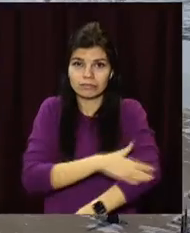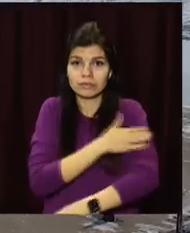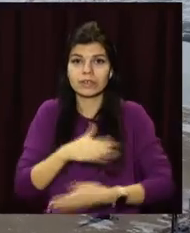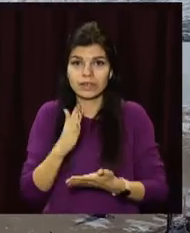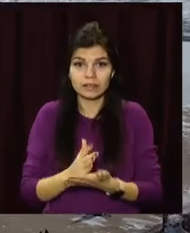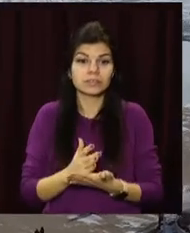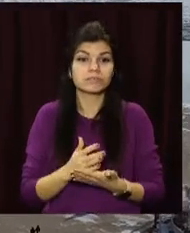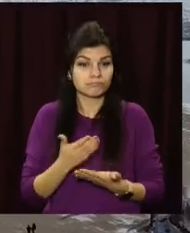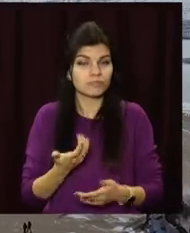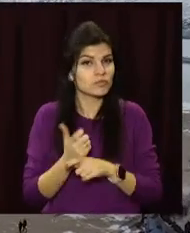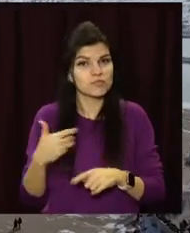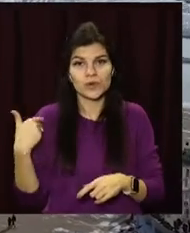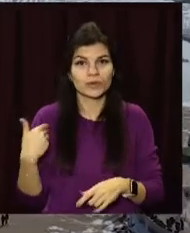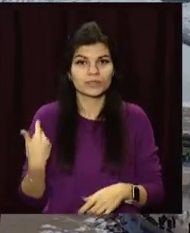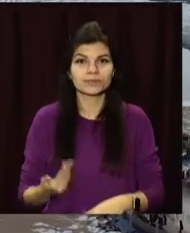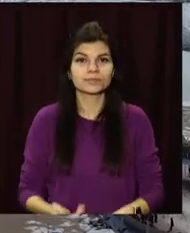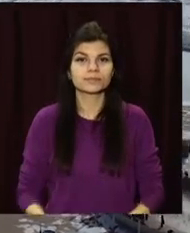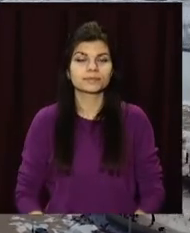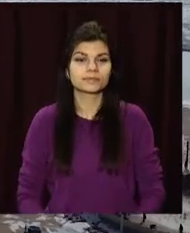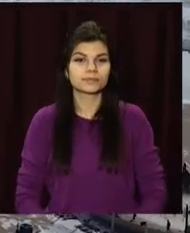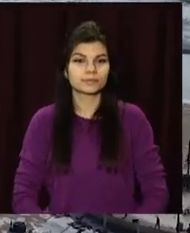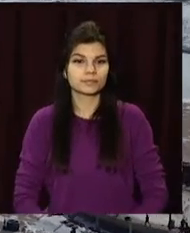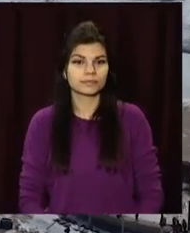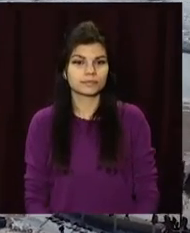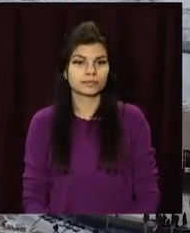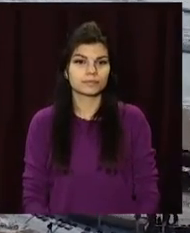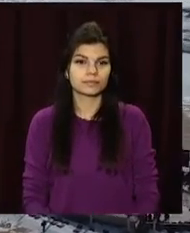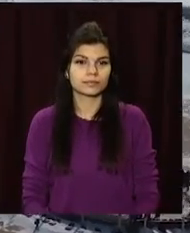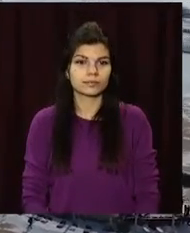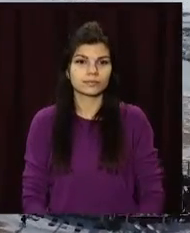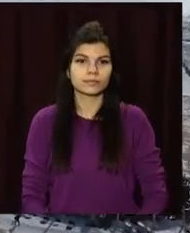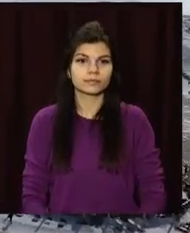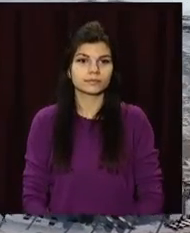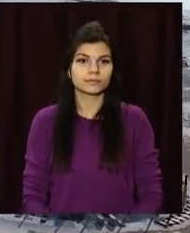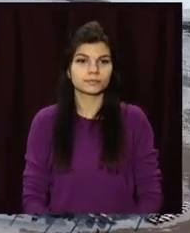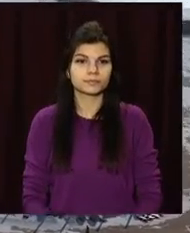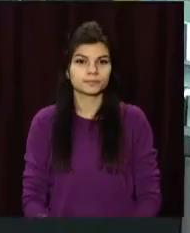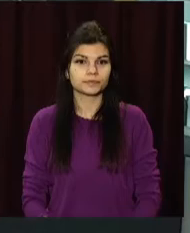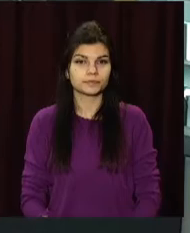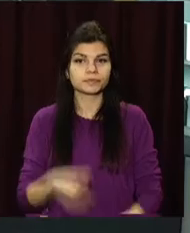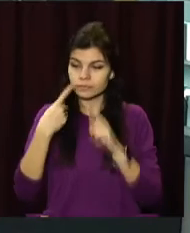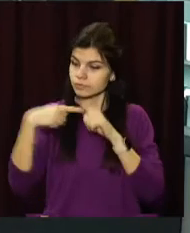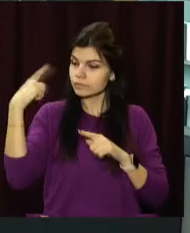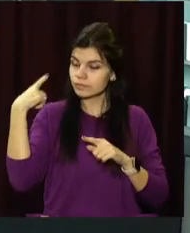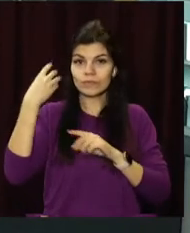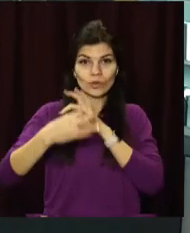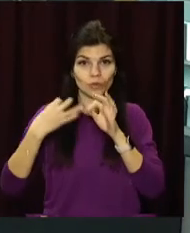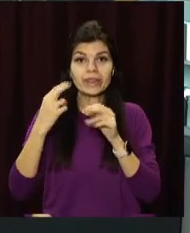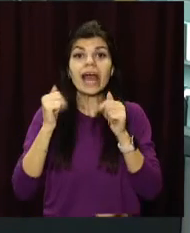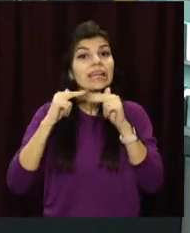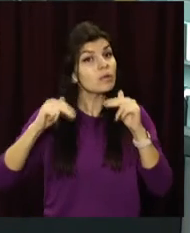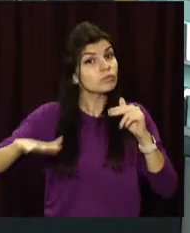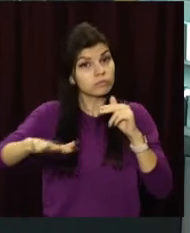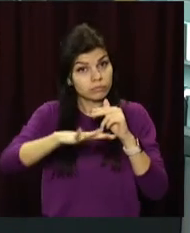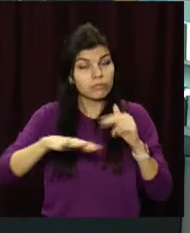і в цілющих грязях Сивашу. Лідія Дмитрашко, Сергій Язовських, Open News, телеканал «Відкритий». Минулої